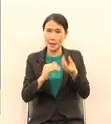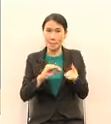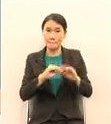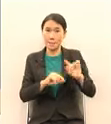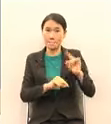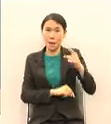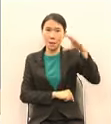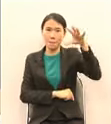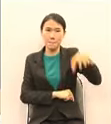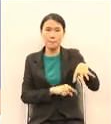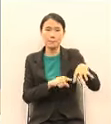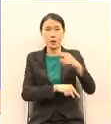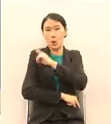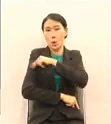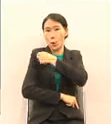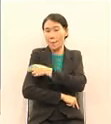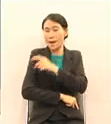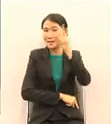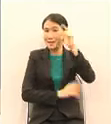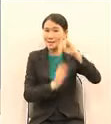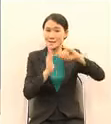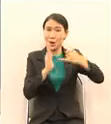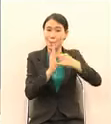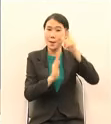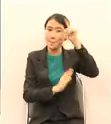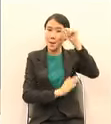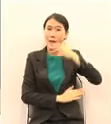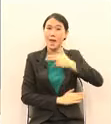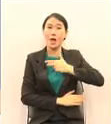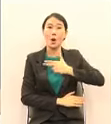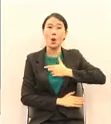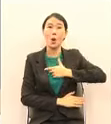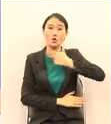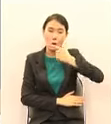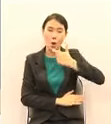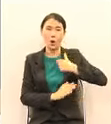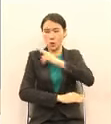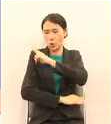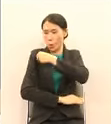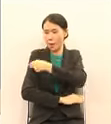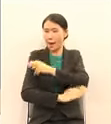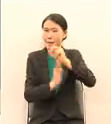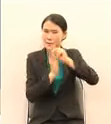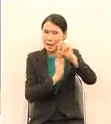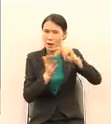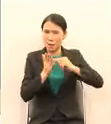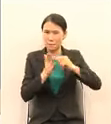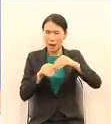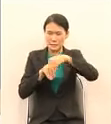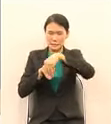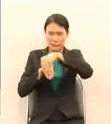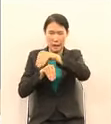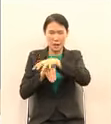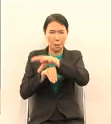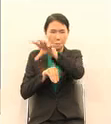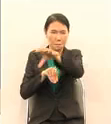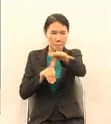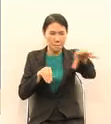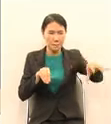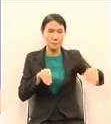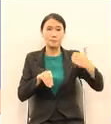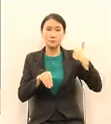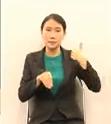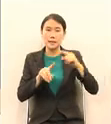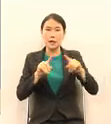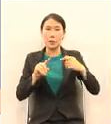งพยาบาลศรีสังวาลย์ที่แม่ฮ่องสอนกับที่โรงพยาบาลน่านนะครับซึ่งมีพื้นที่ห่างไกลส่วนที่เหลือไม่ว่าจะ